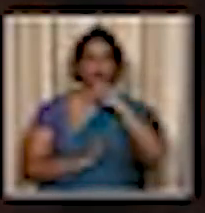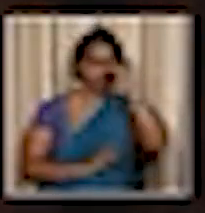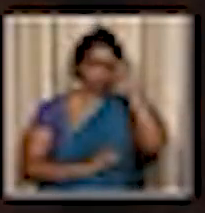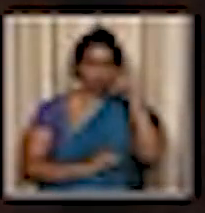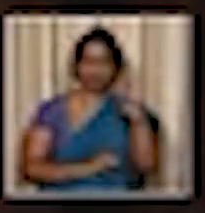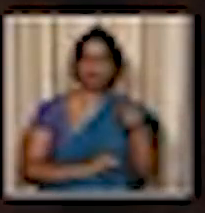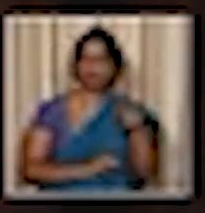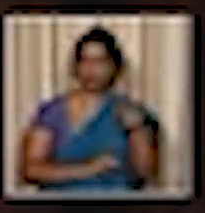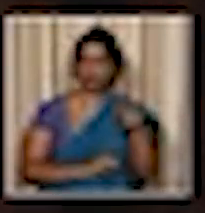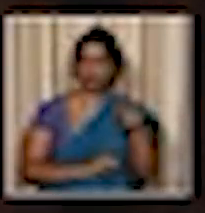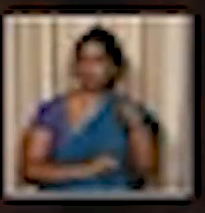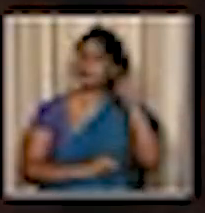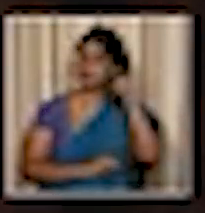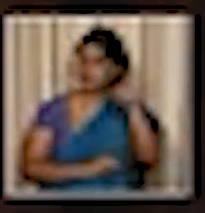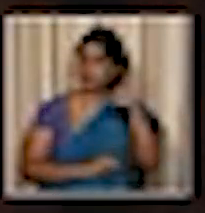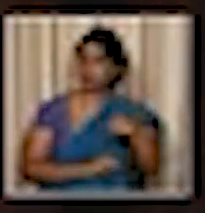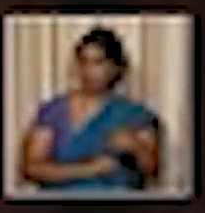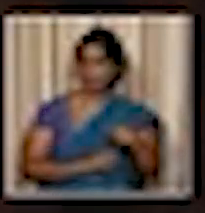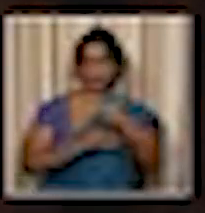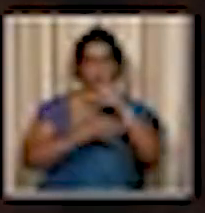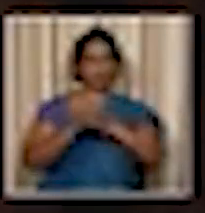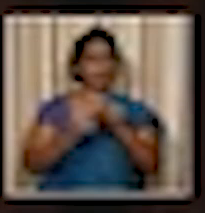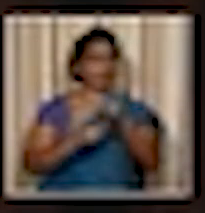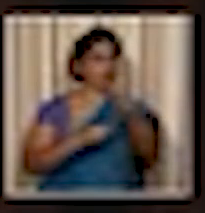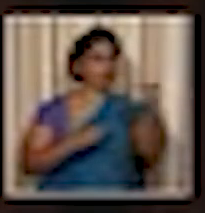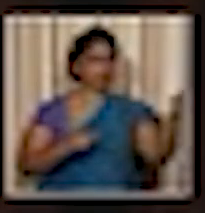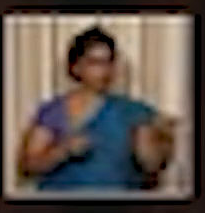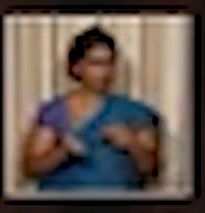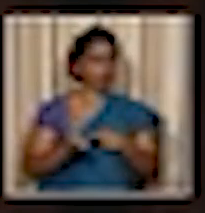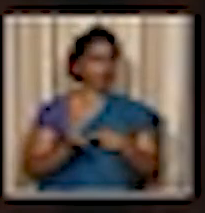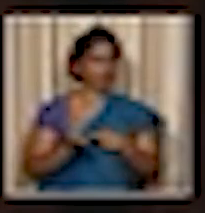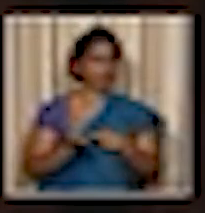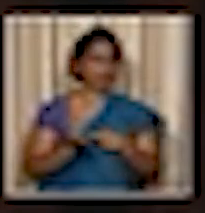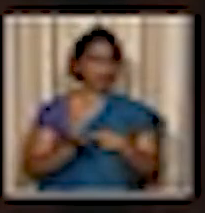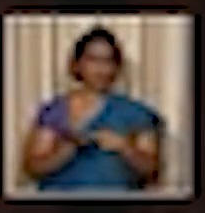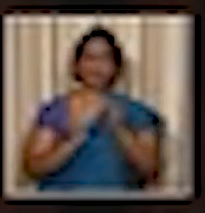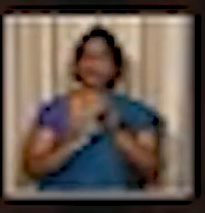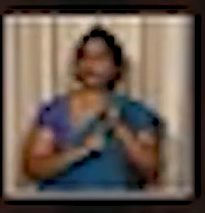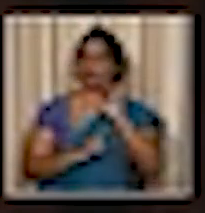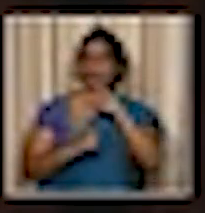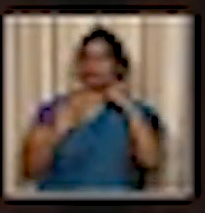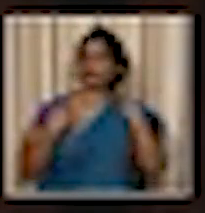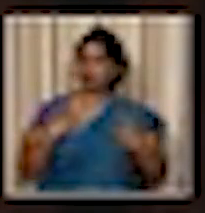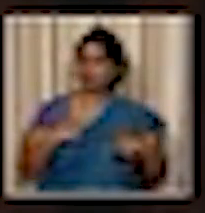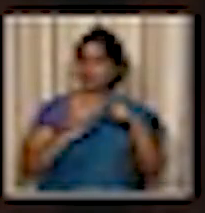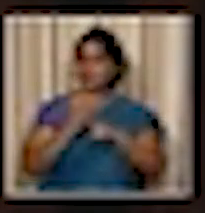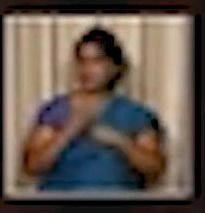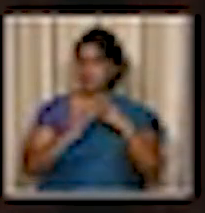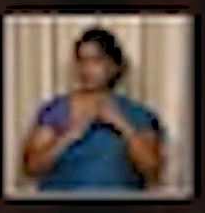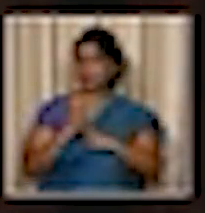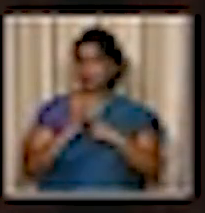කථානායකතුමනි, ඔබතුමා දැන් අපිට මේ ලේඛනයක් බෙදාගෙන ගියා. ජනාධිපති නීතිඥ ජයන්ත